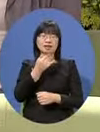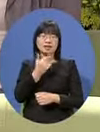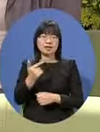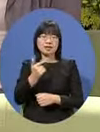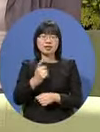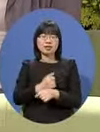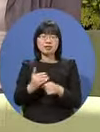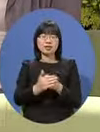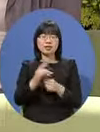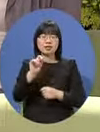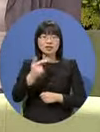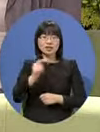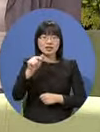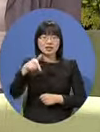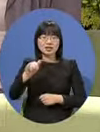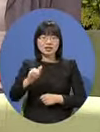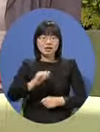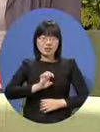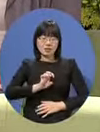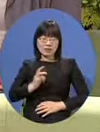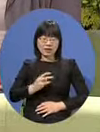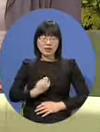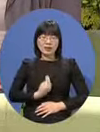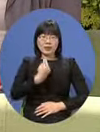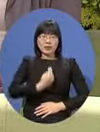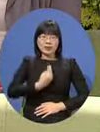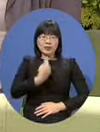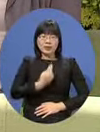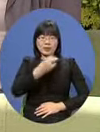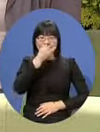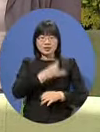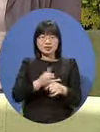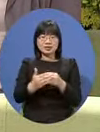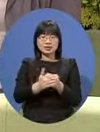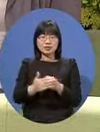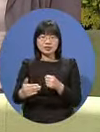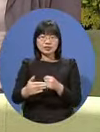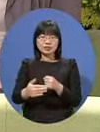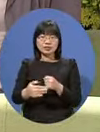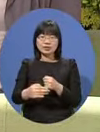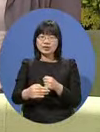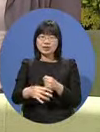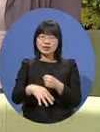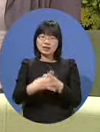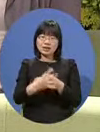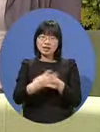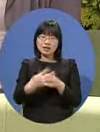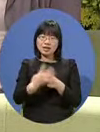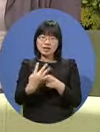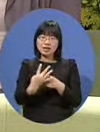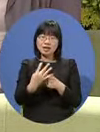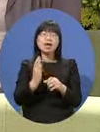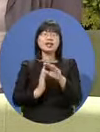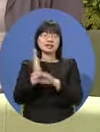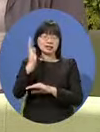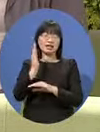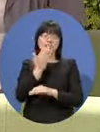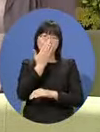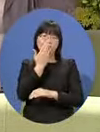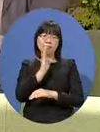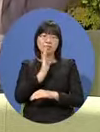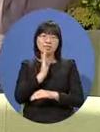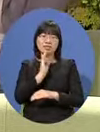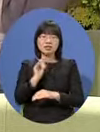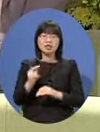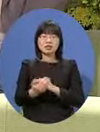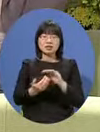그래서 관악기는 또 이 폐활량이 있기 때문에 네. 초등학교 4학년이 넘어가야 돼요. 그 전에 너무